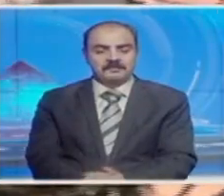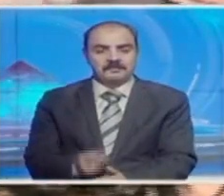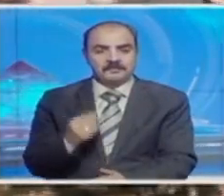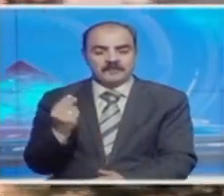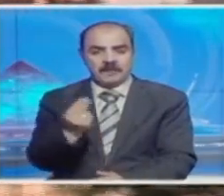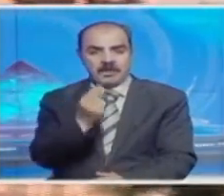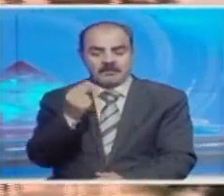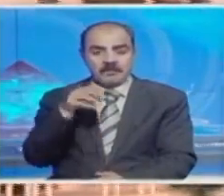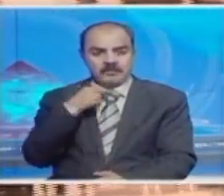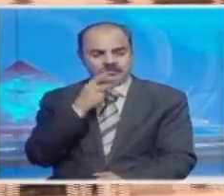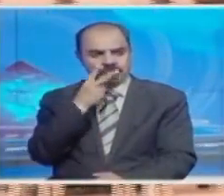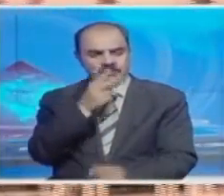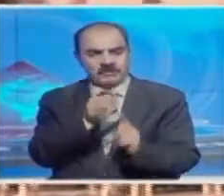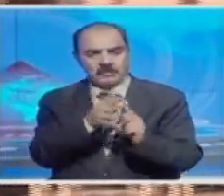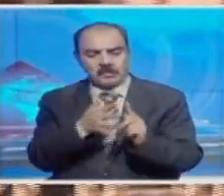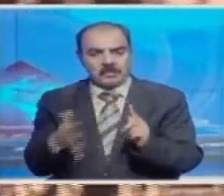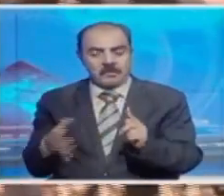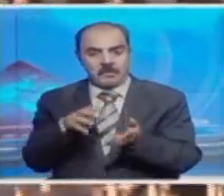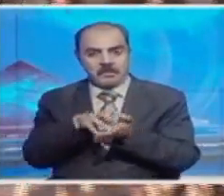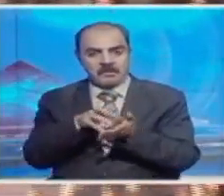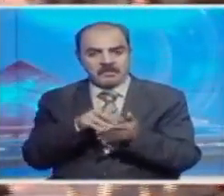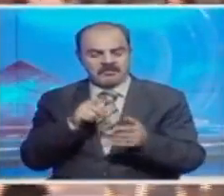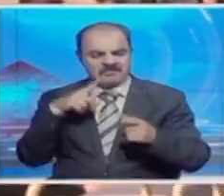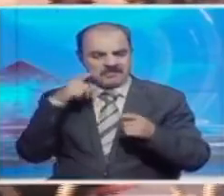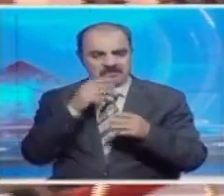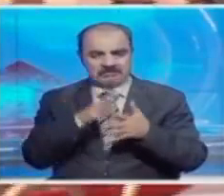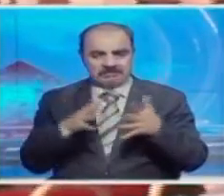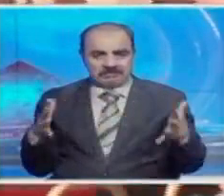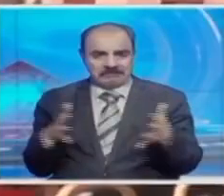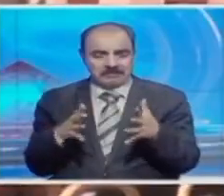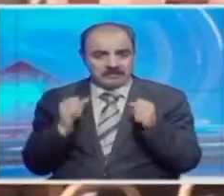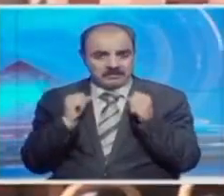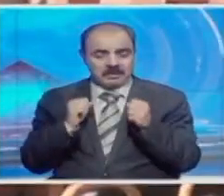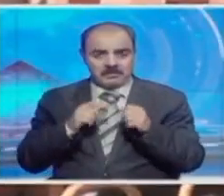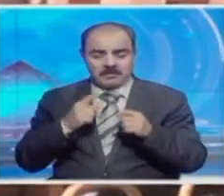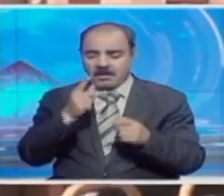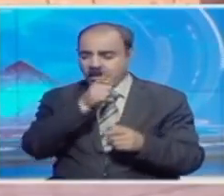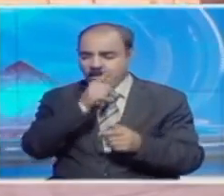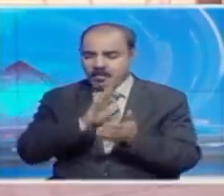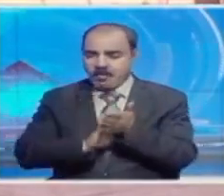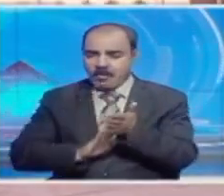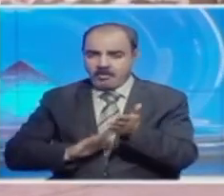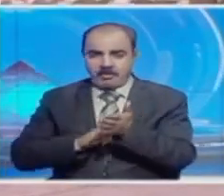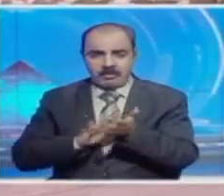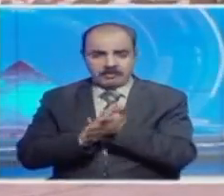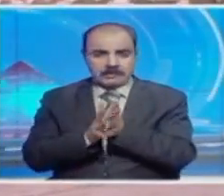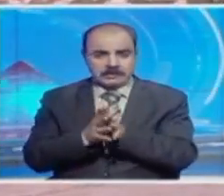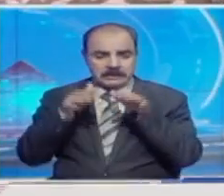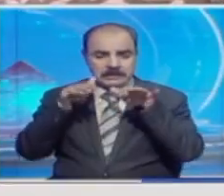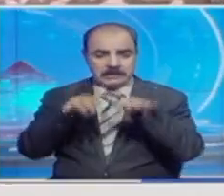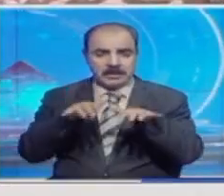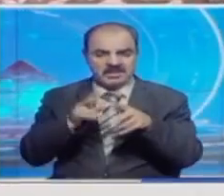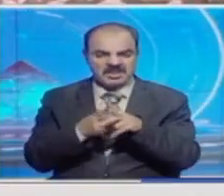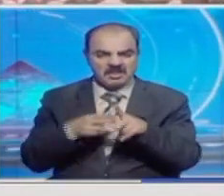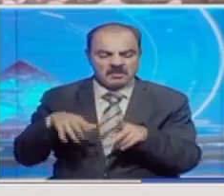الأسمرات نموذج لتطوير الأحياء غير الآمنة، أحياء كانت خطيرة ومكتظة تحول